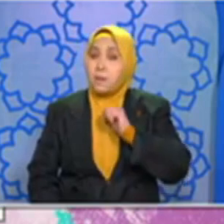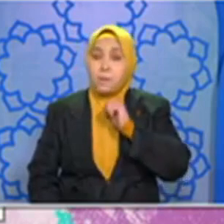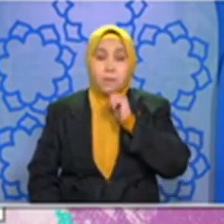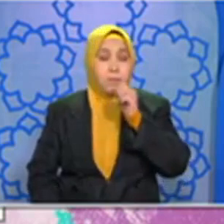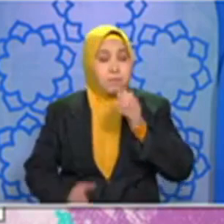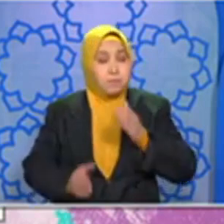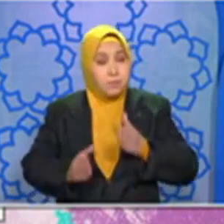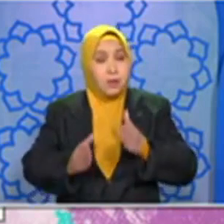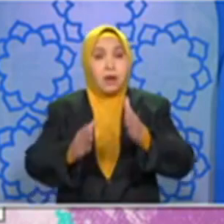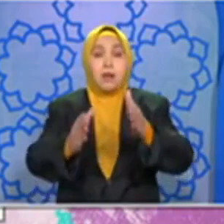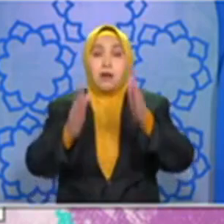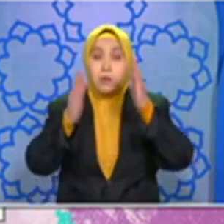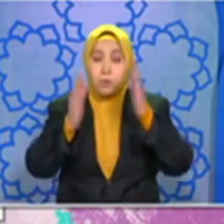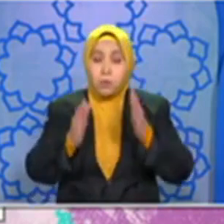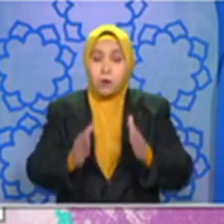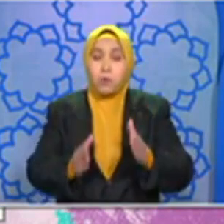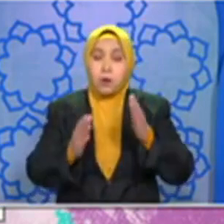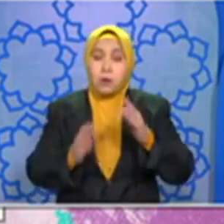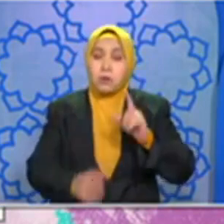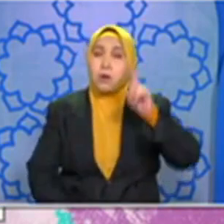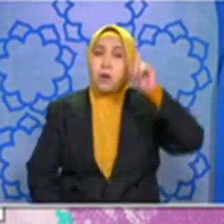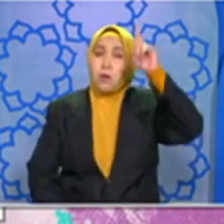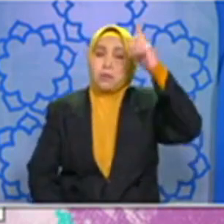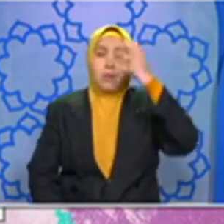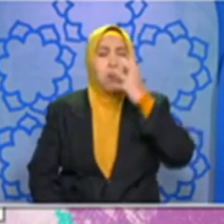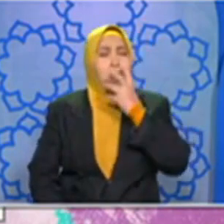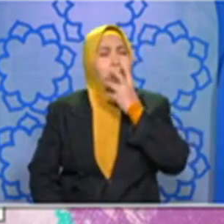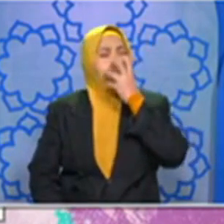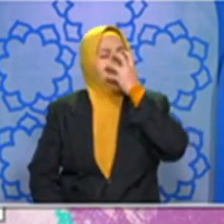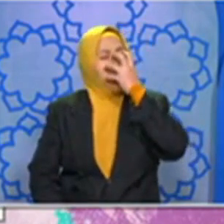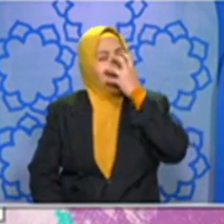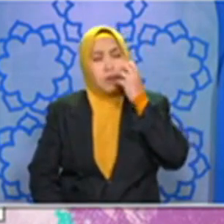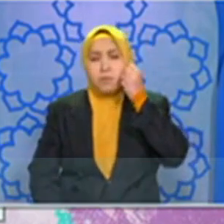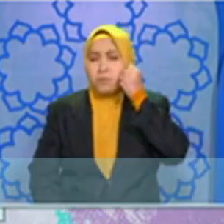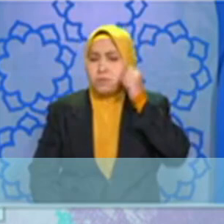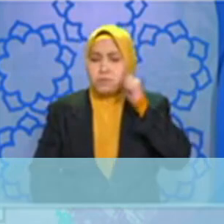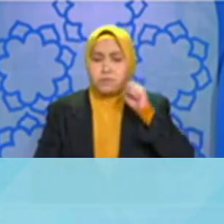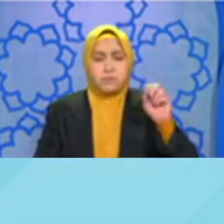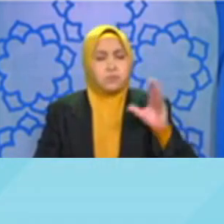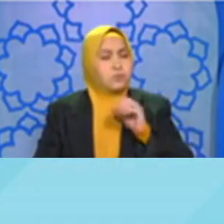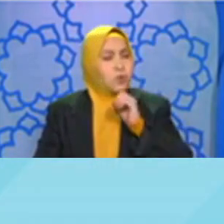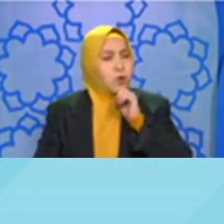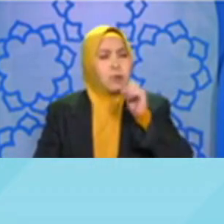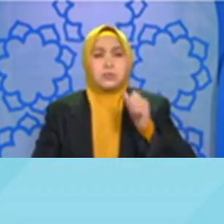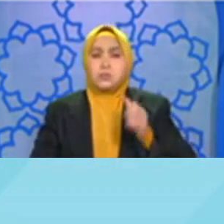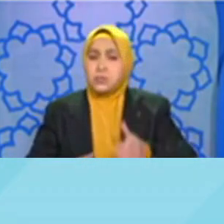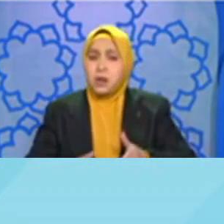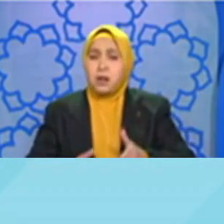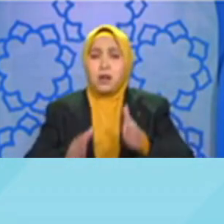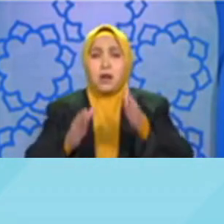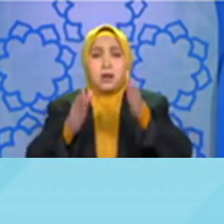غير المغضوب عليهم ولا